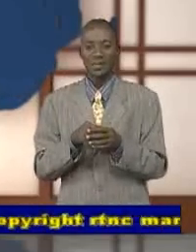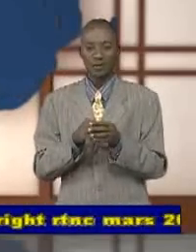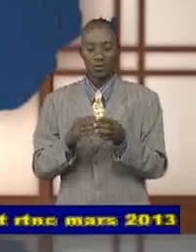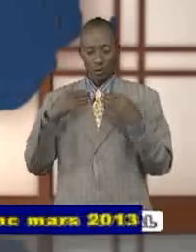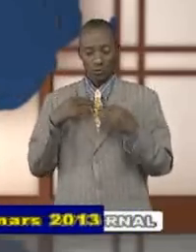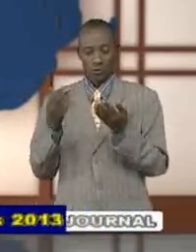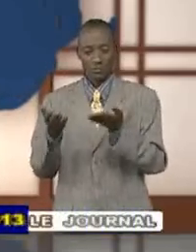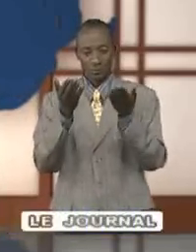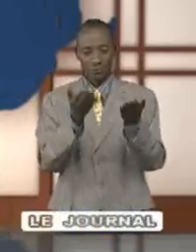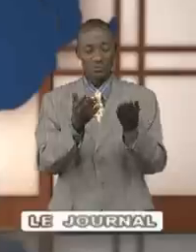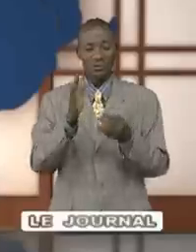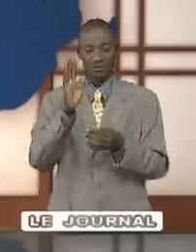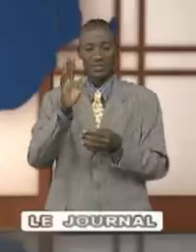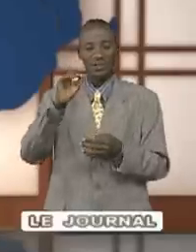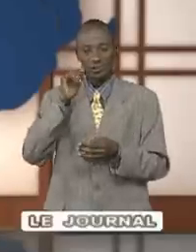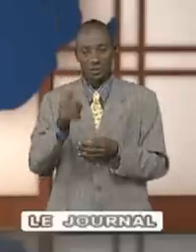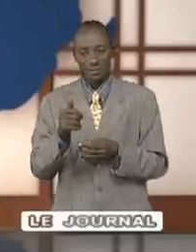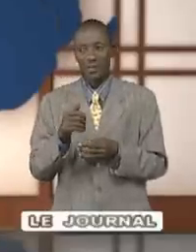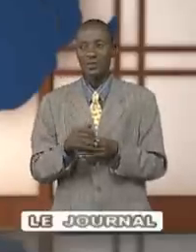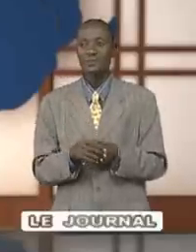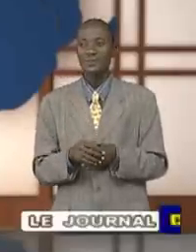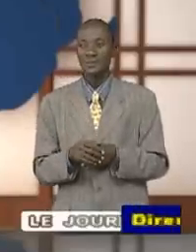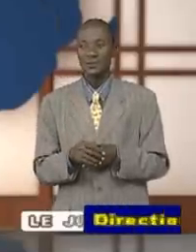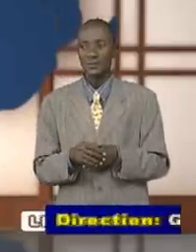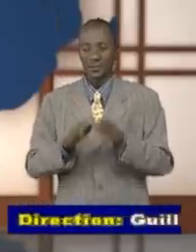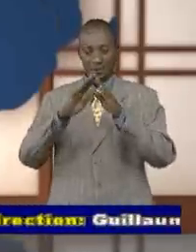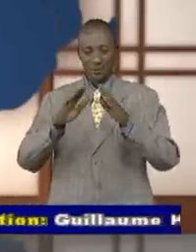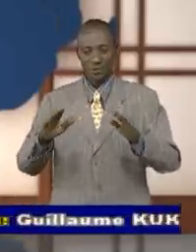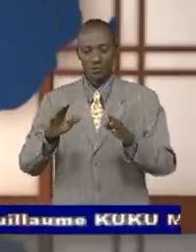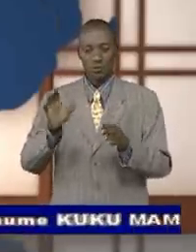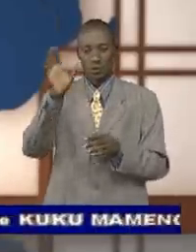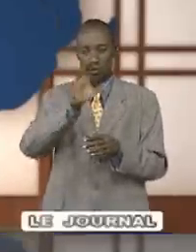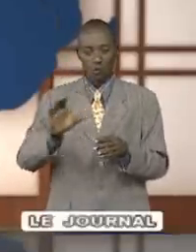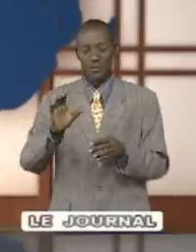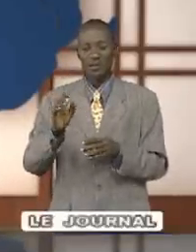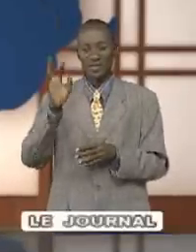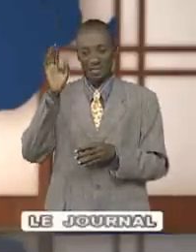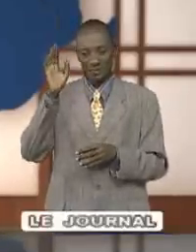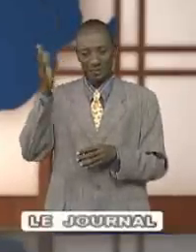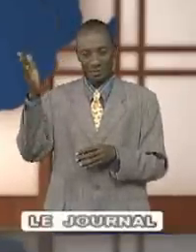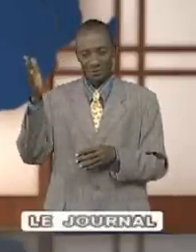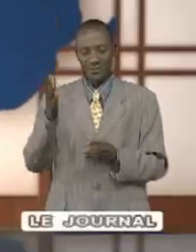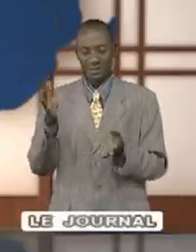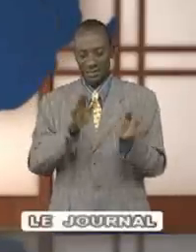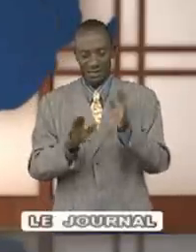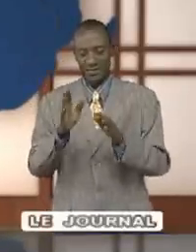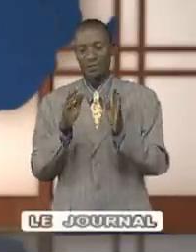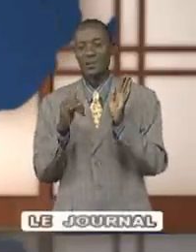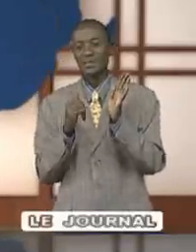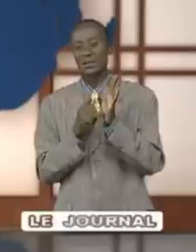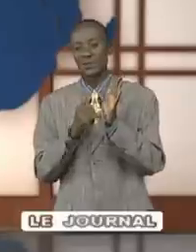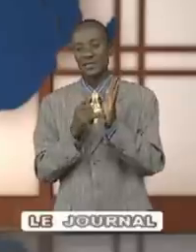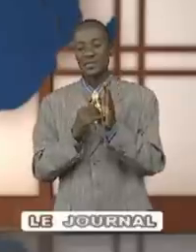sera exposée le vendredi, donc demain 8 mars 2013, à la maison communale de Kinshasa. Son enterrement est prévu le